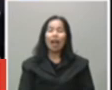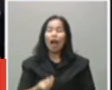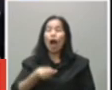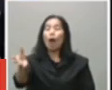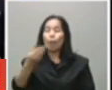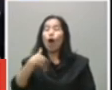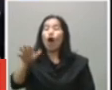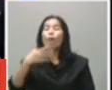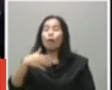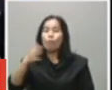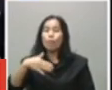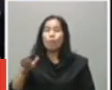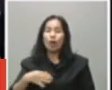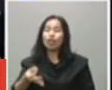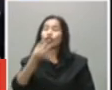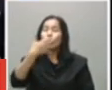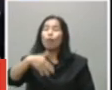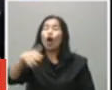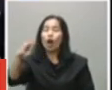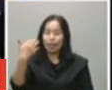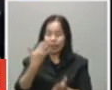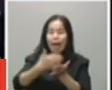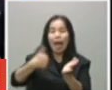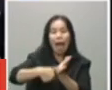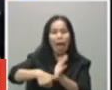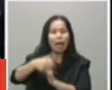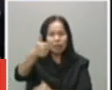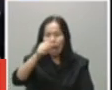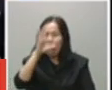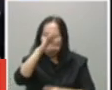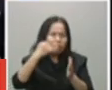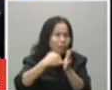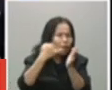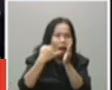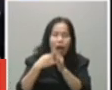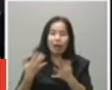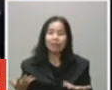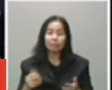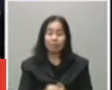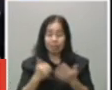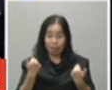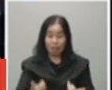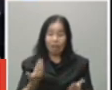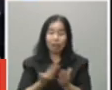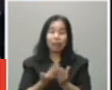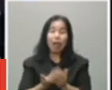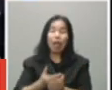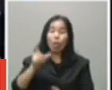ายกว่าท็อฟฟี่อีกแล้วเป็นไงครับเดี๋ยวนี้พอราคามันถูก